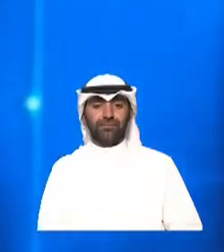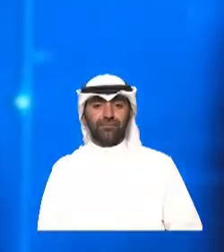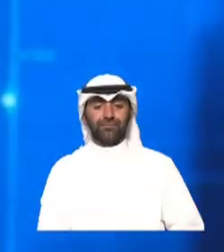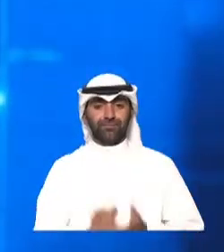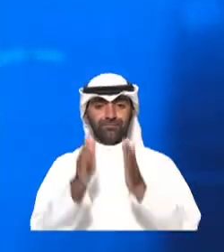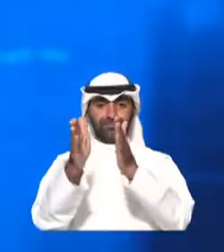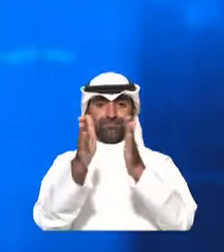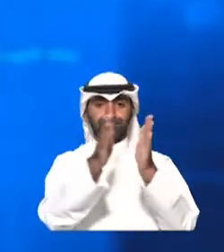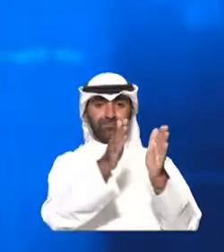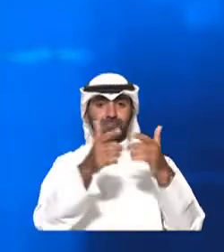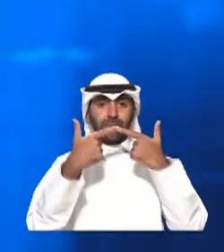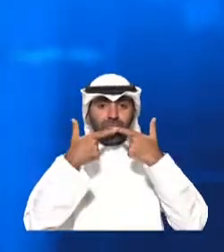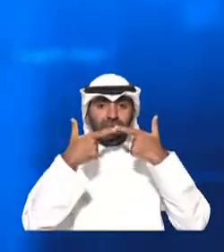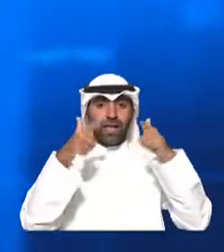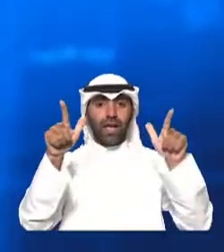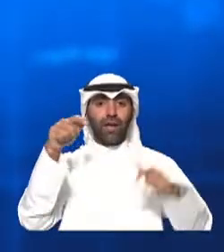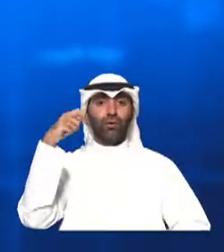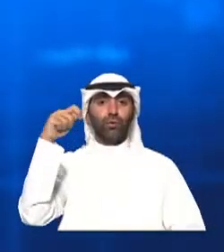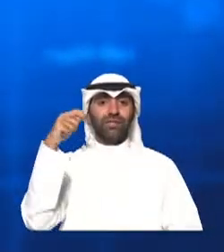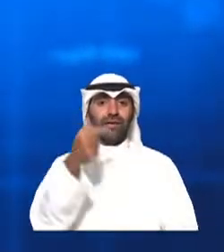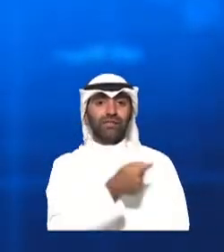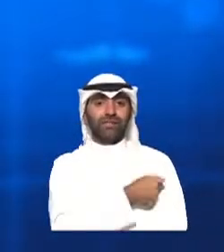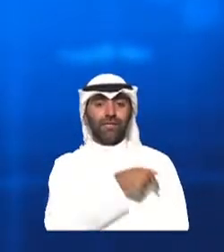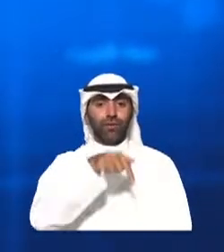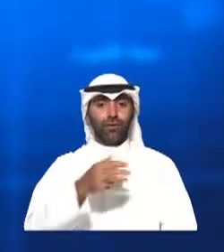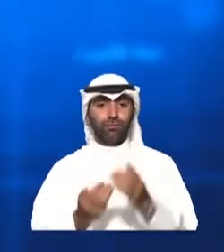أعلنت وزارة الصحة تسجيل